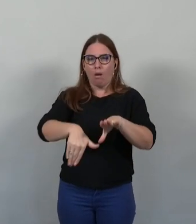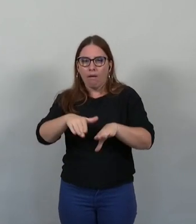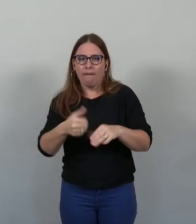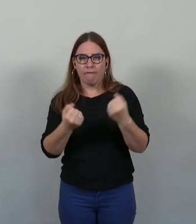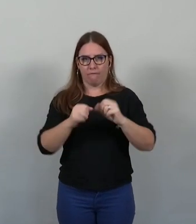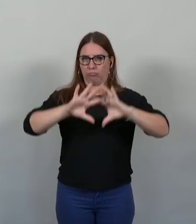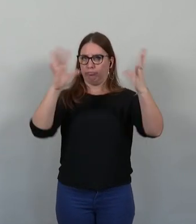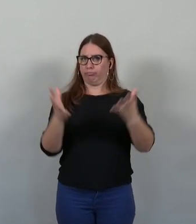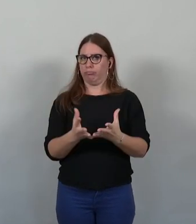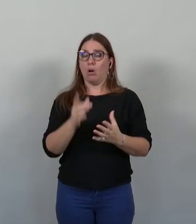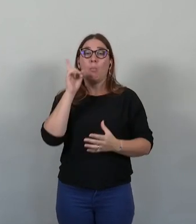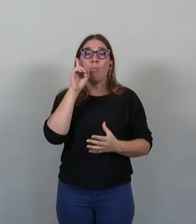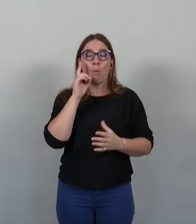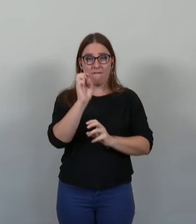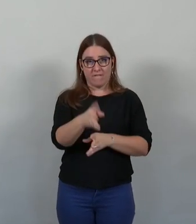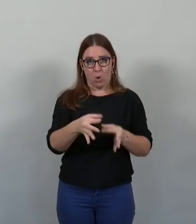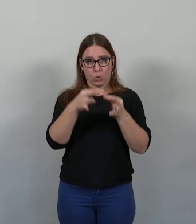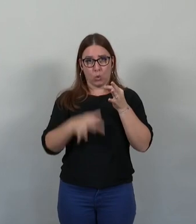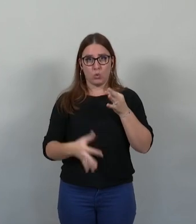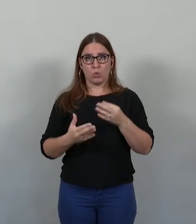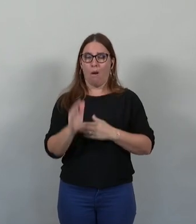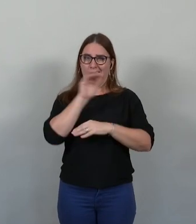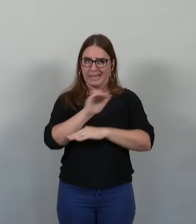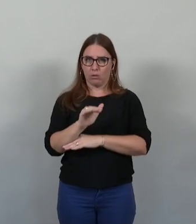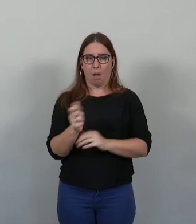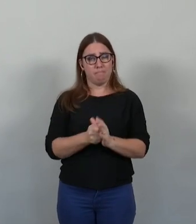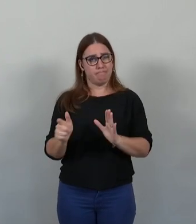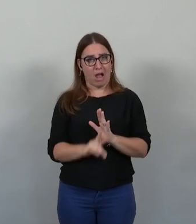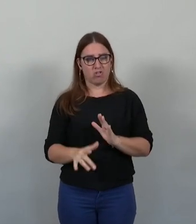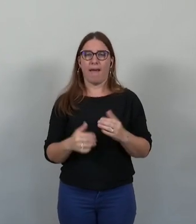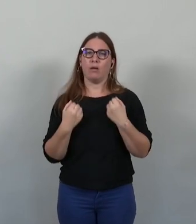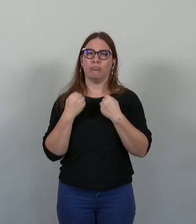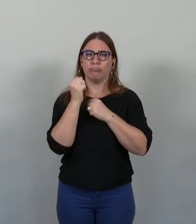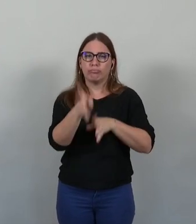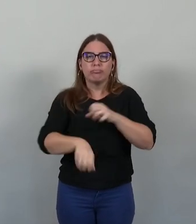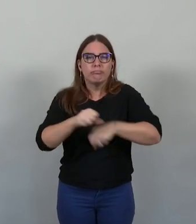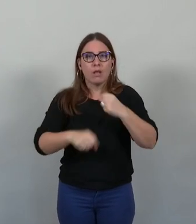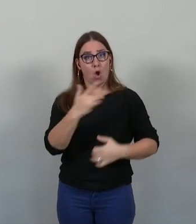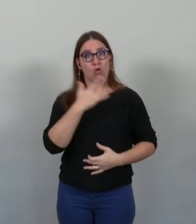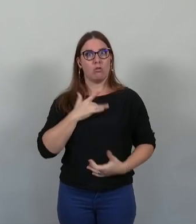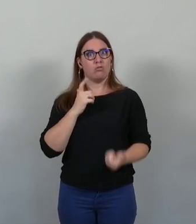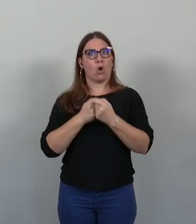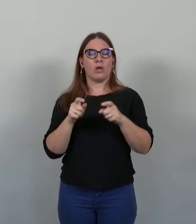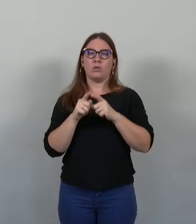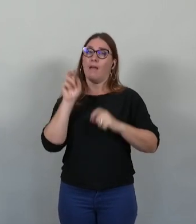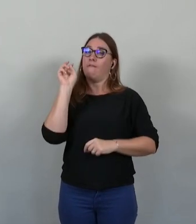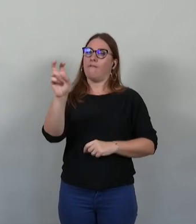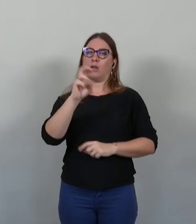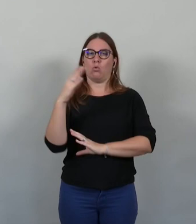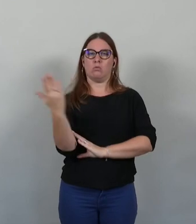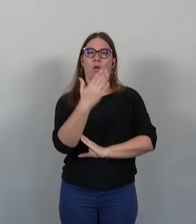car le vélo est une solution de transport sûr peu coûteuse bonne pour la santé et vertueuse écologiquement